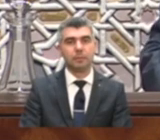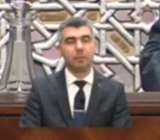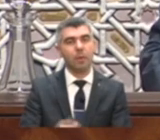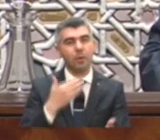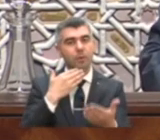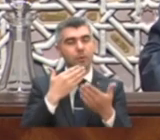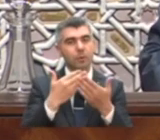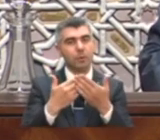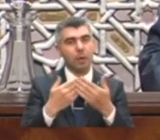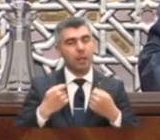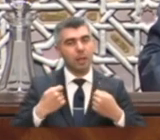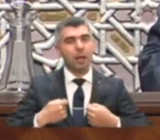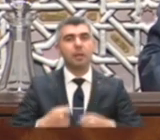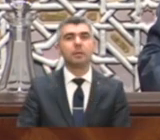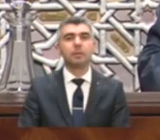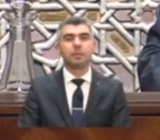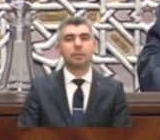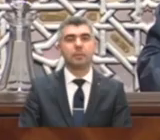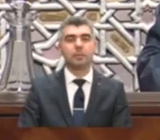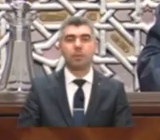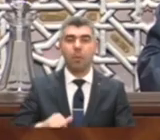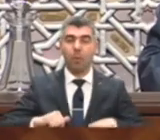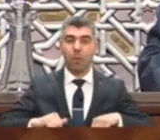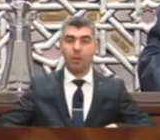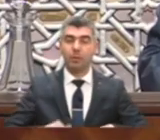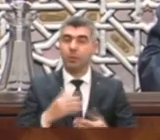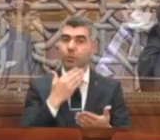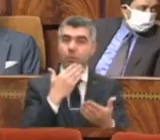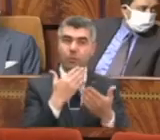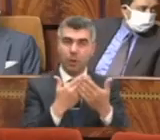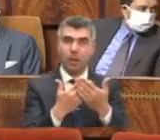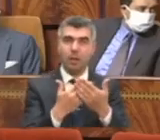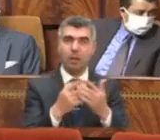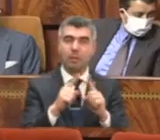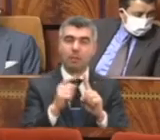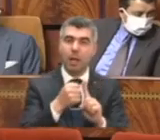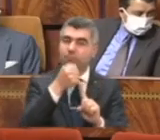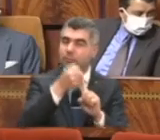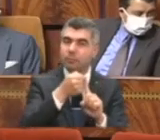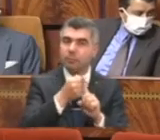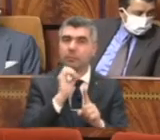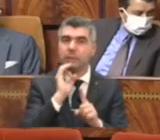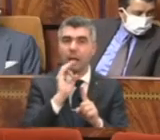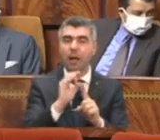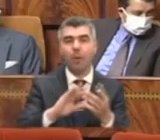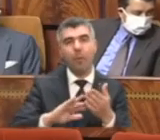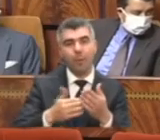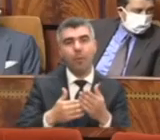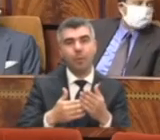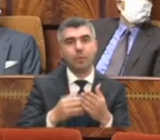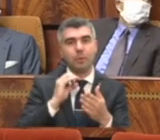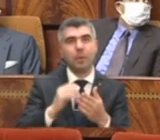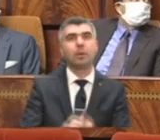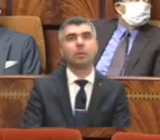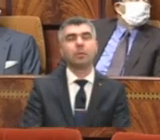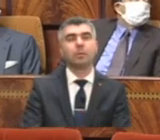شكرا سيد الرئيس. سيد الوزيرة كنشكرك على المجهودات الجبارة اللي كتعملي